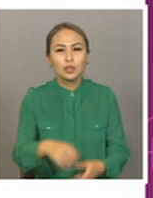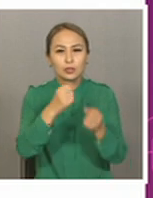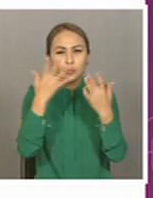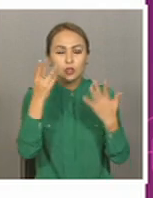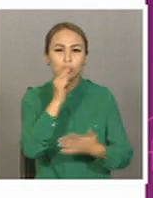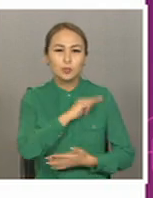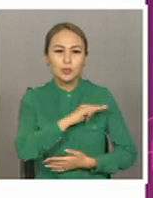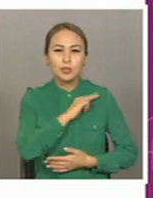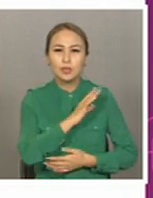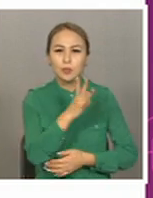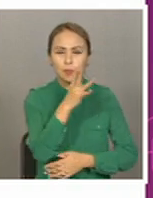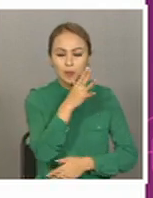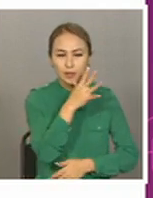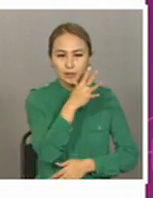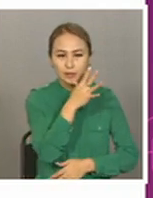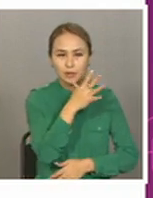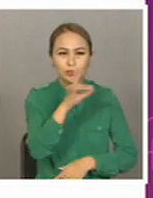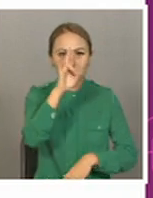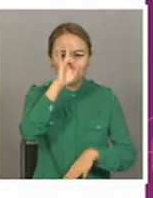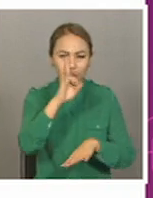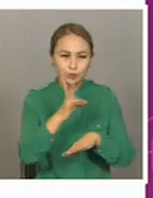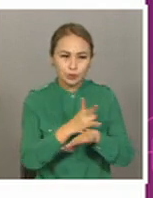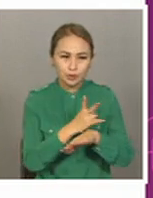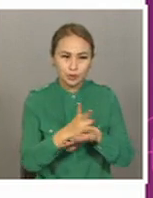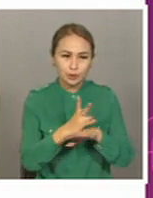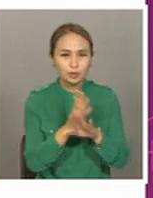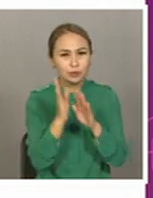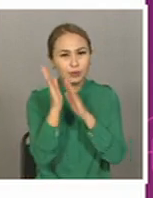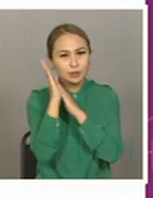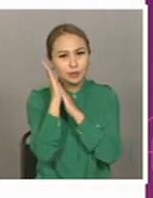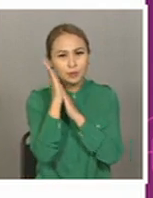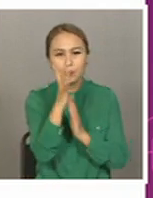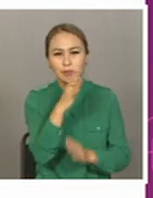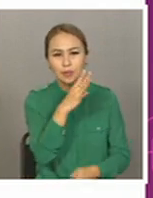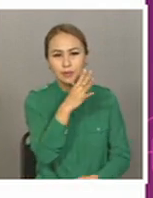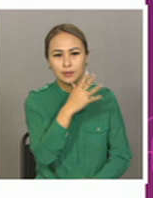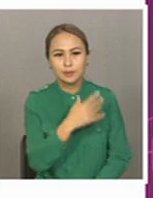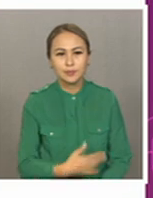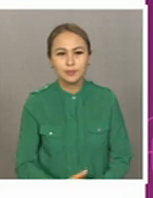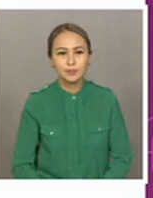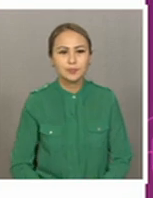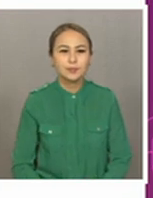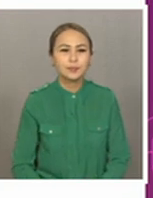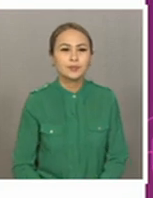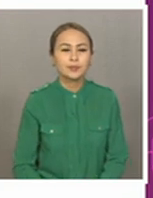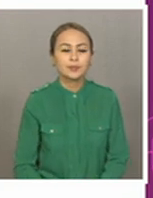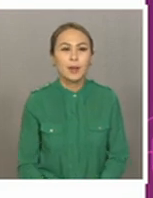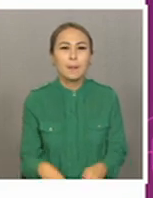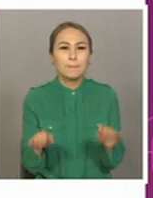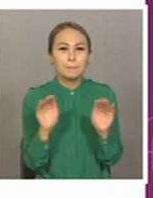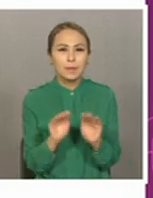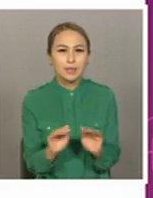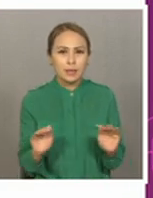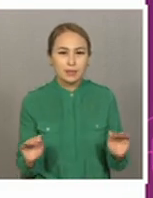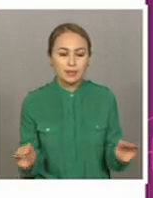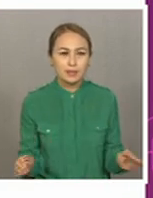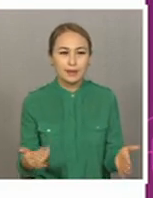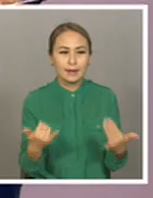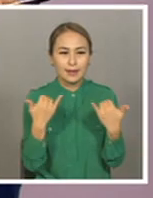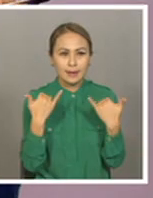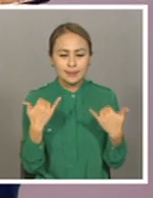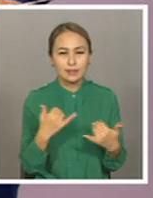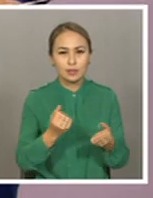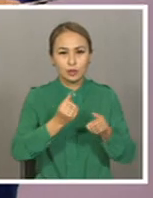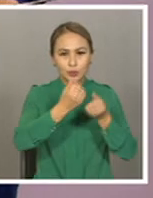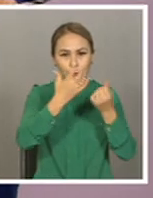жұмыс істейтін уақыт, түнде ұйықтайтын кез. Балалар, қазір күн мен